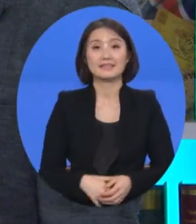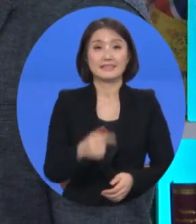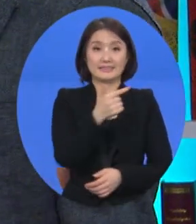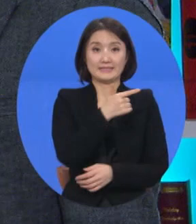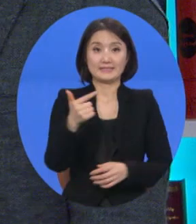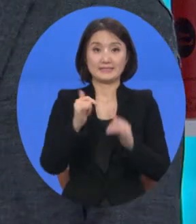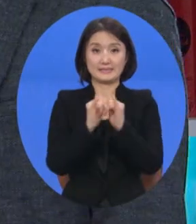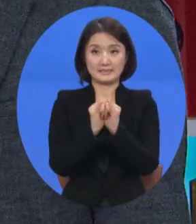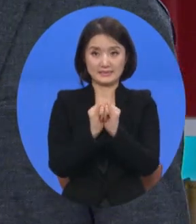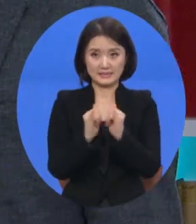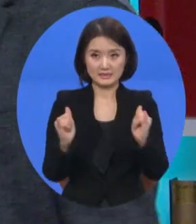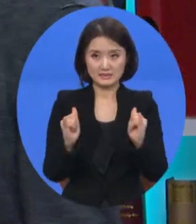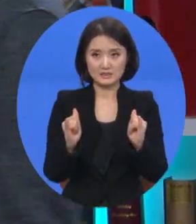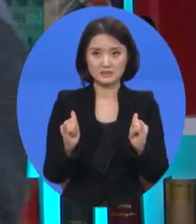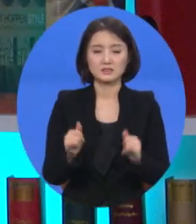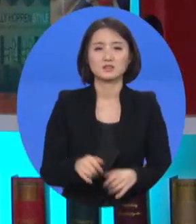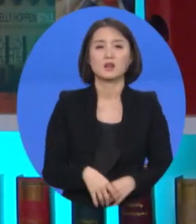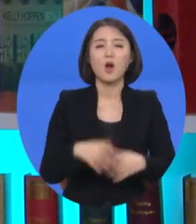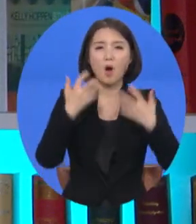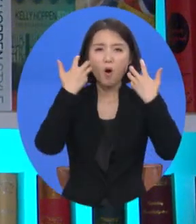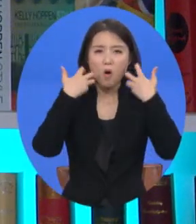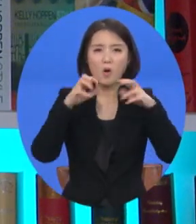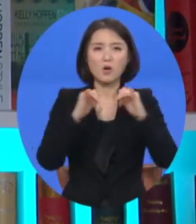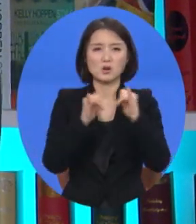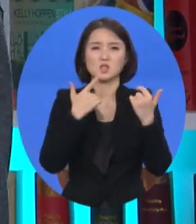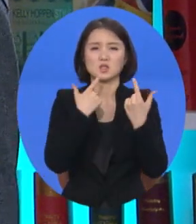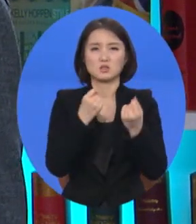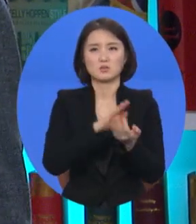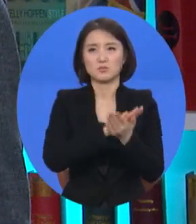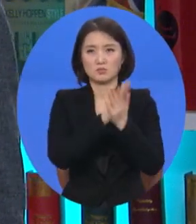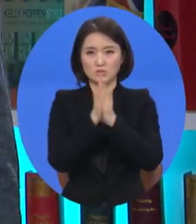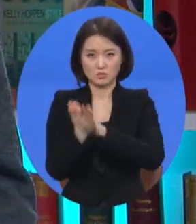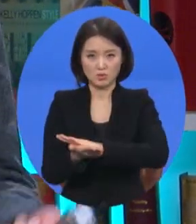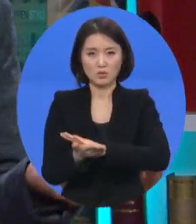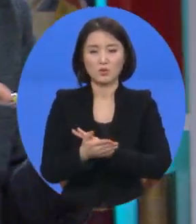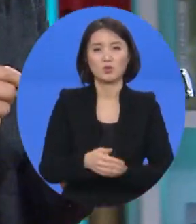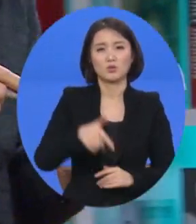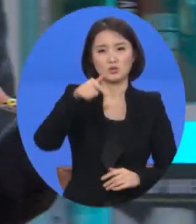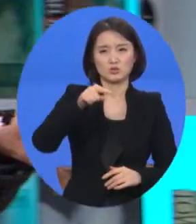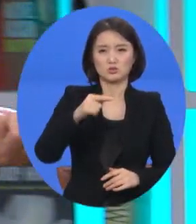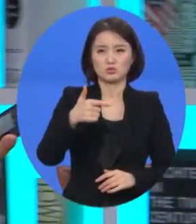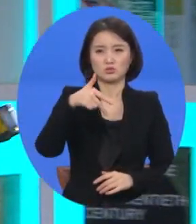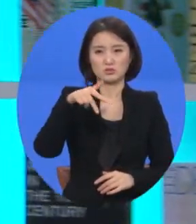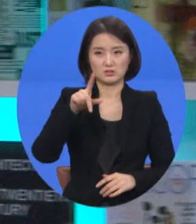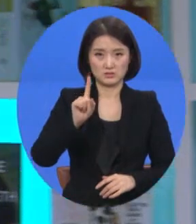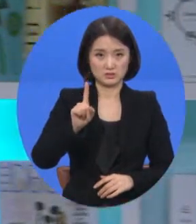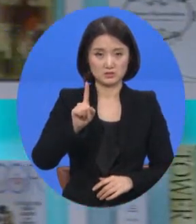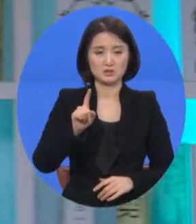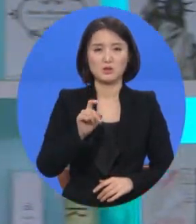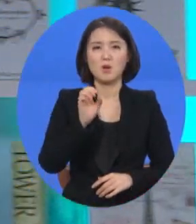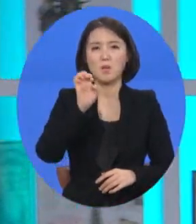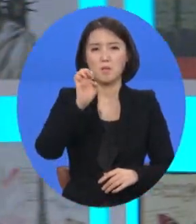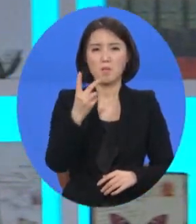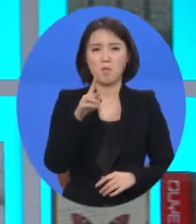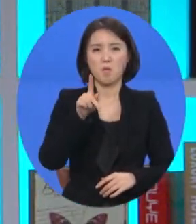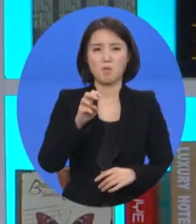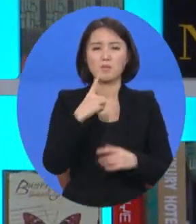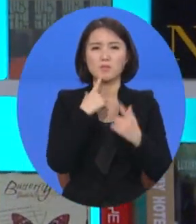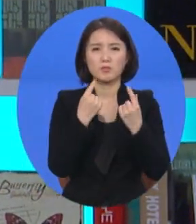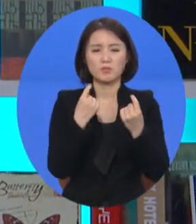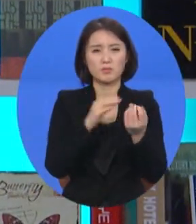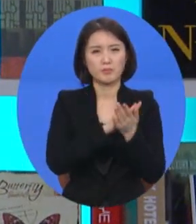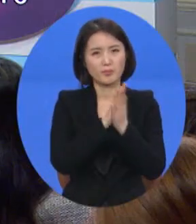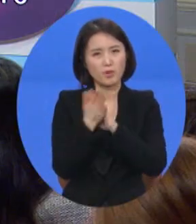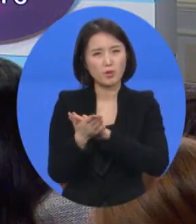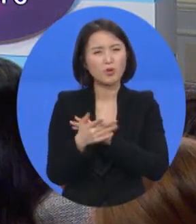포 랑 이처럼 피어나고 군자는 표범처럼 피어난다 1 호랑이처럼 변하고 표범처럼 변하면 어떻게 되는